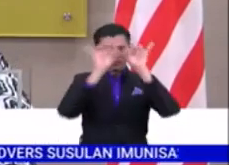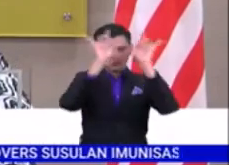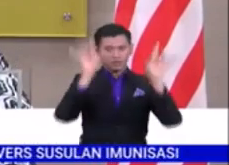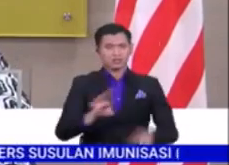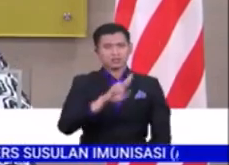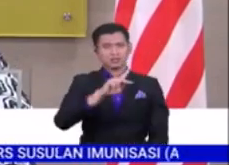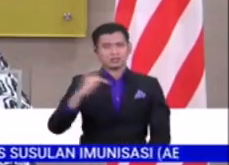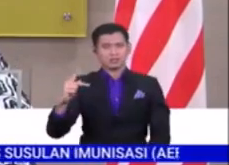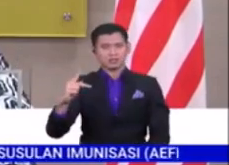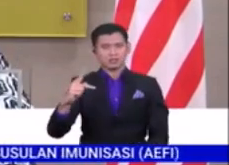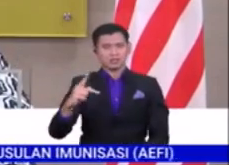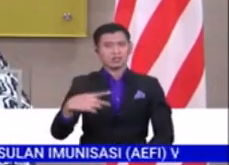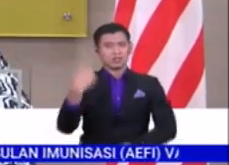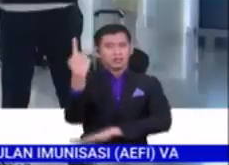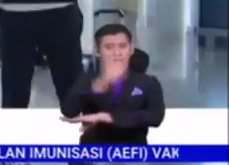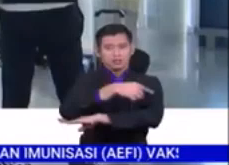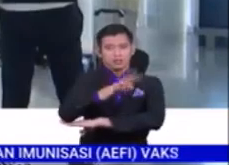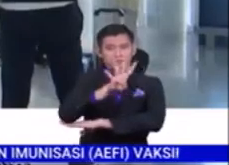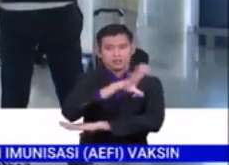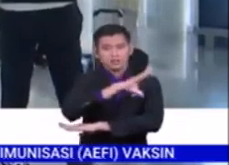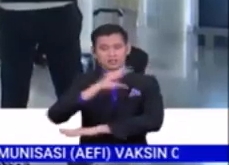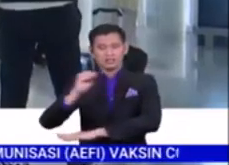RTK profesional pada hari kelima.